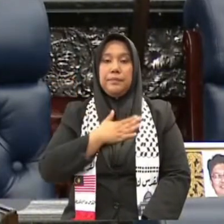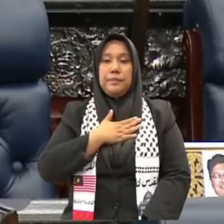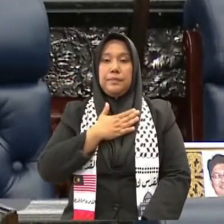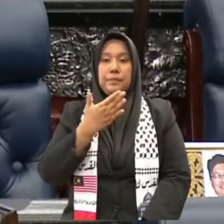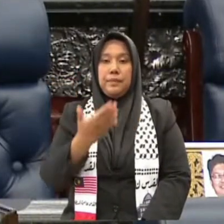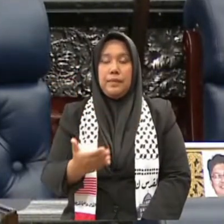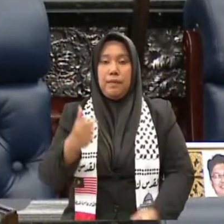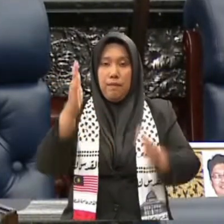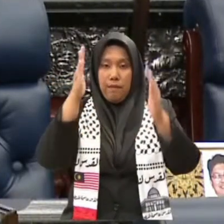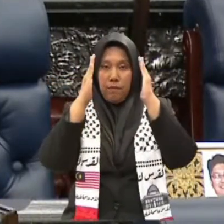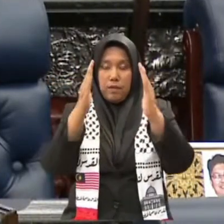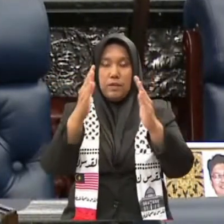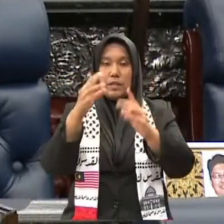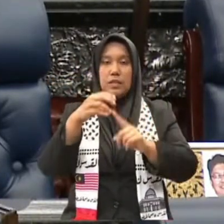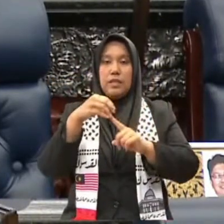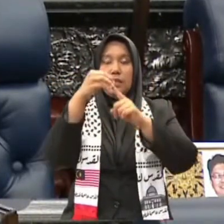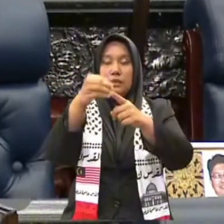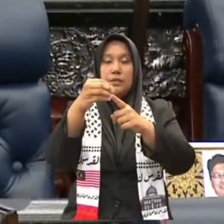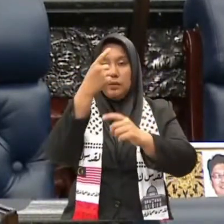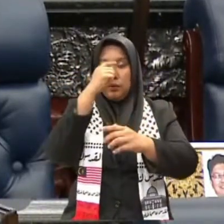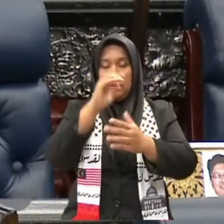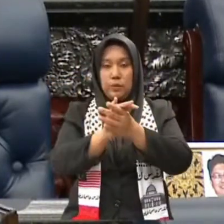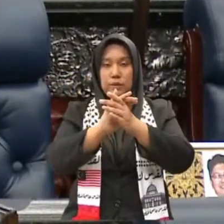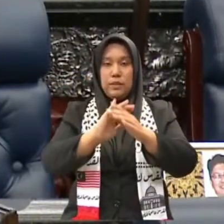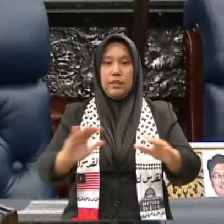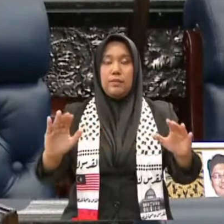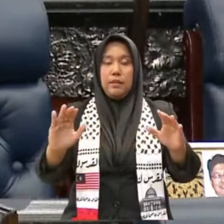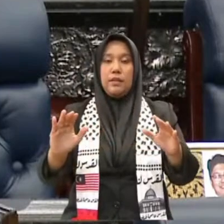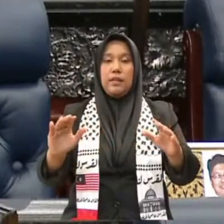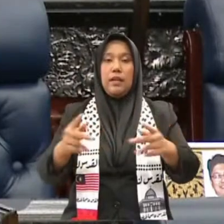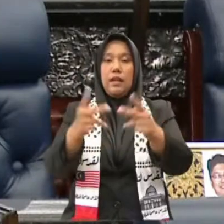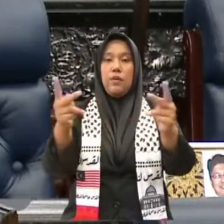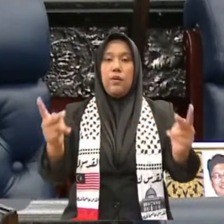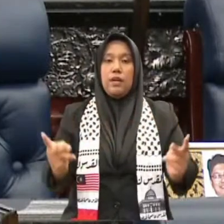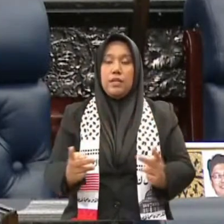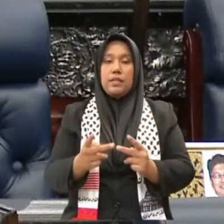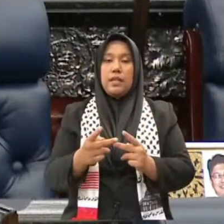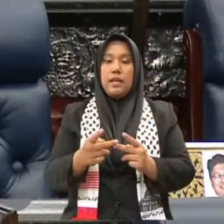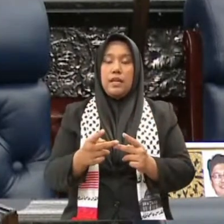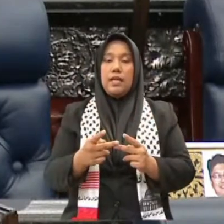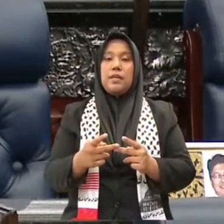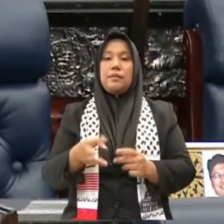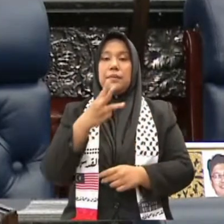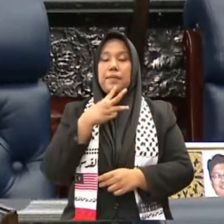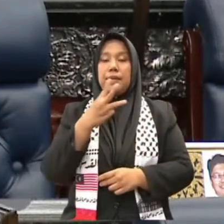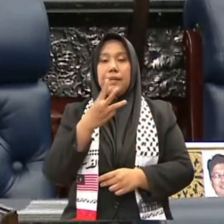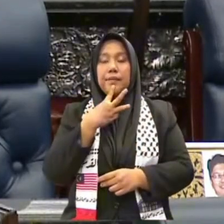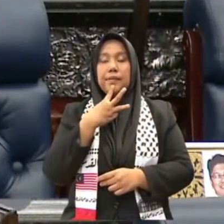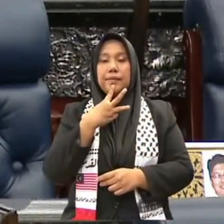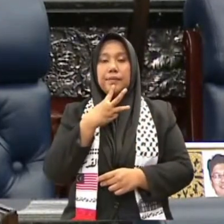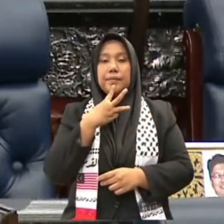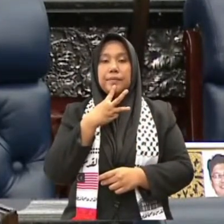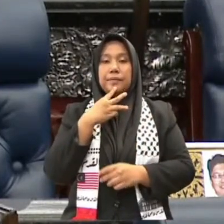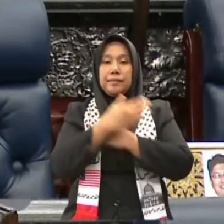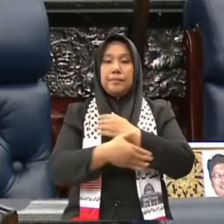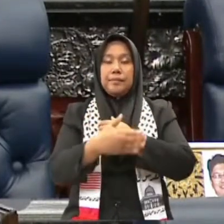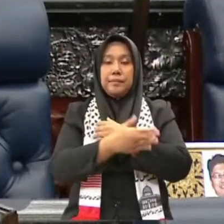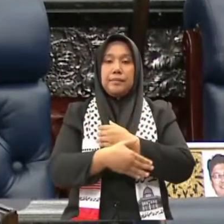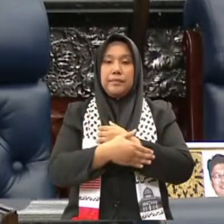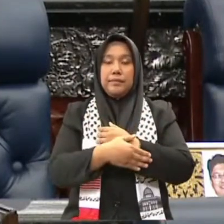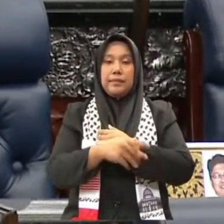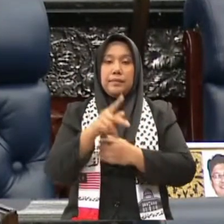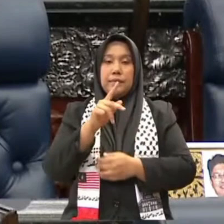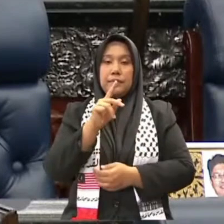perhatian yang khusus terhadap keselamatan di kawasan perairan negara. Kementerian Luar Negeri juga menggunakan